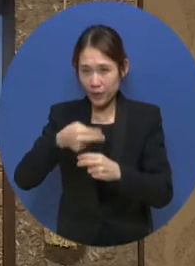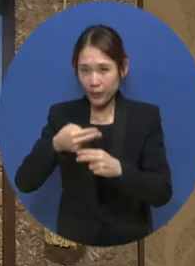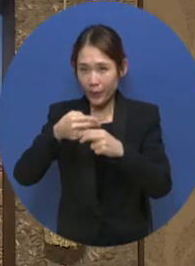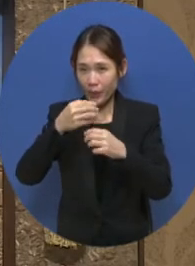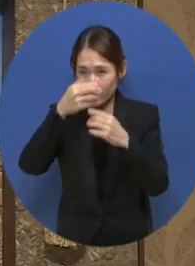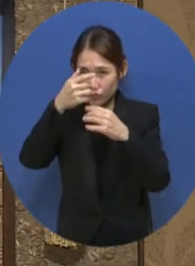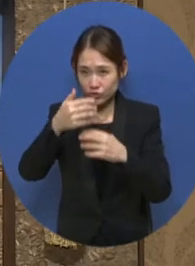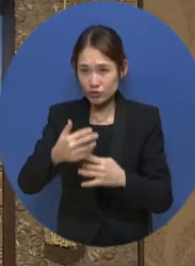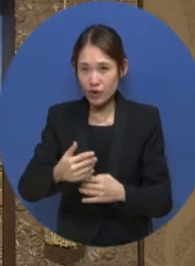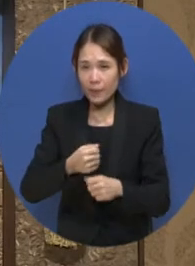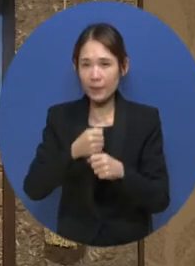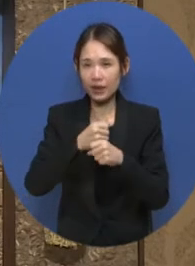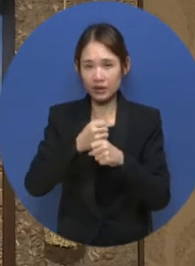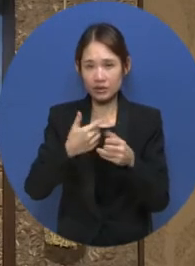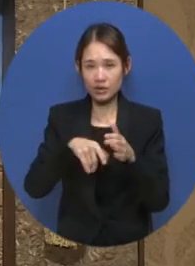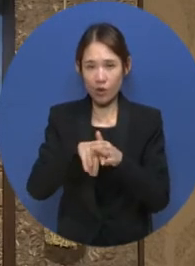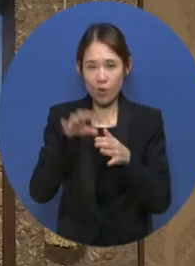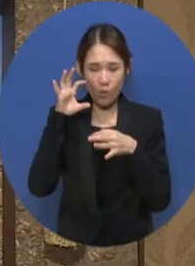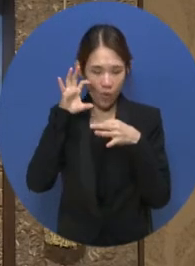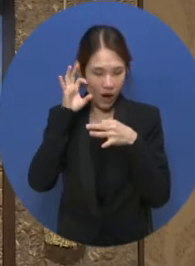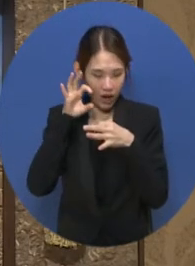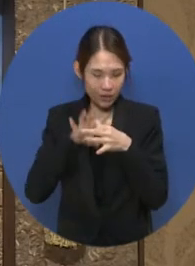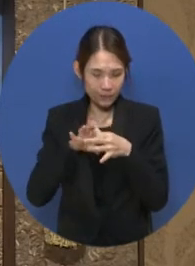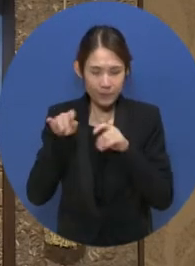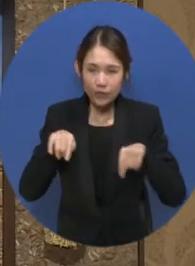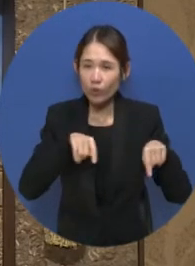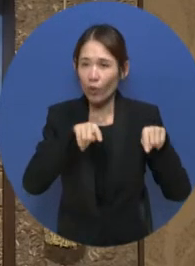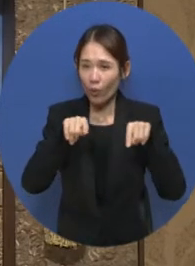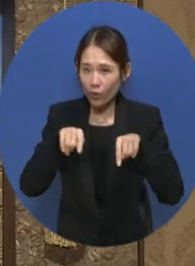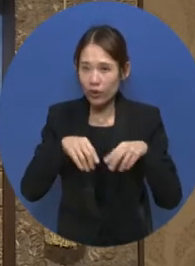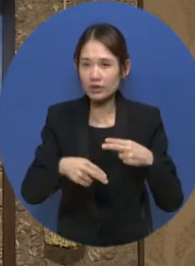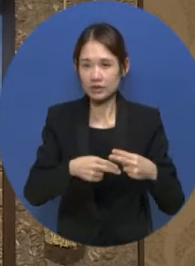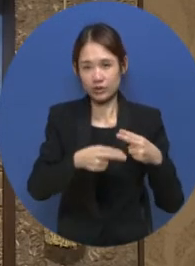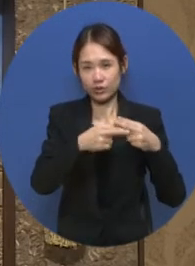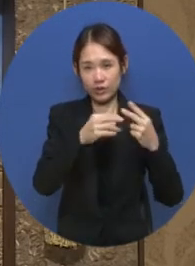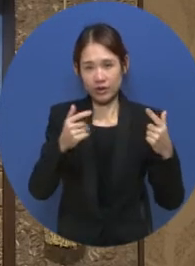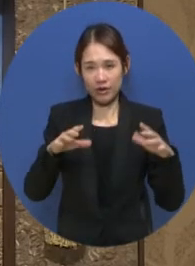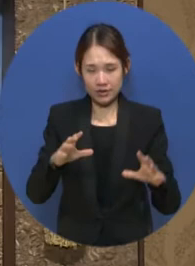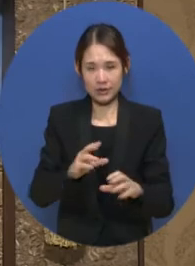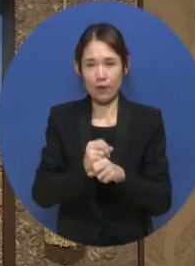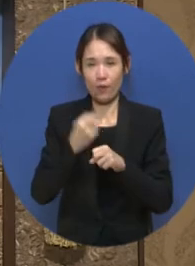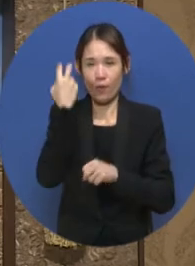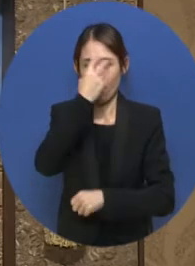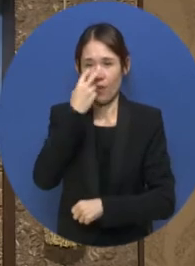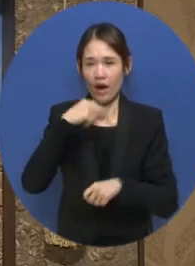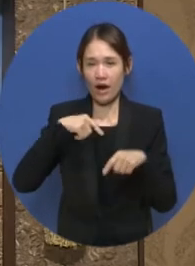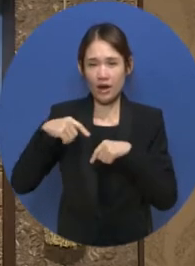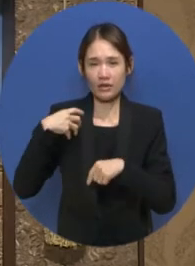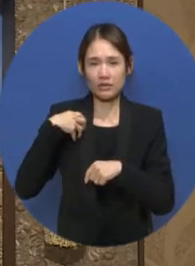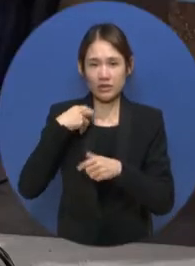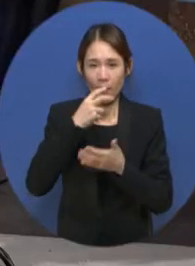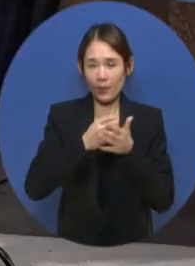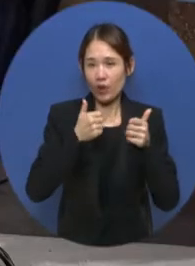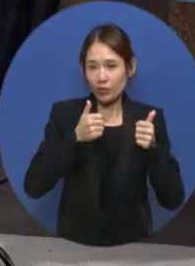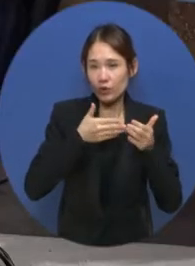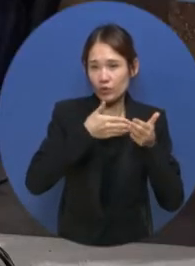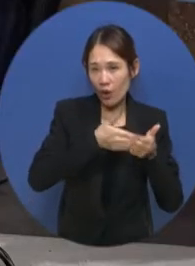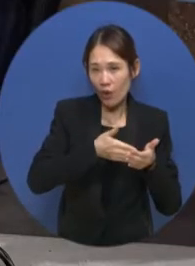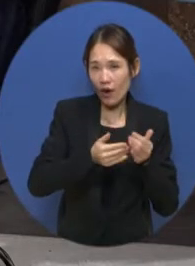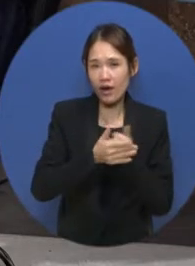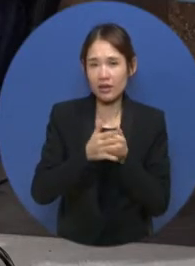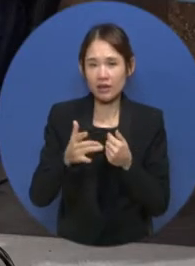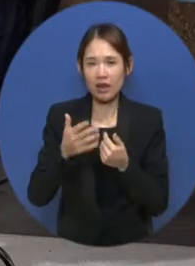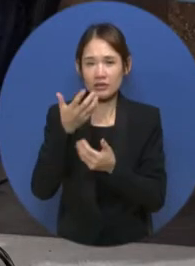이제 관련된 이제 녹 치라 던지는 것들 또 총괄적으로 다 관리를 해서 여러가지 소송을 진행할 한다거나 이래야 있겠고 자료들